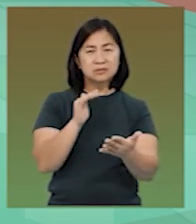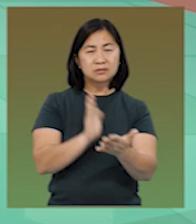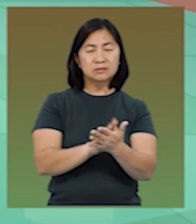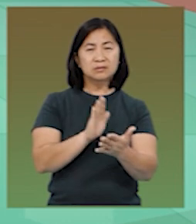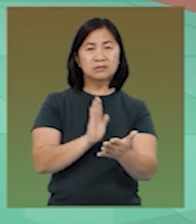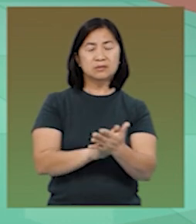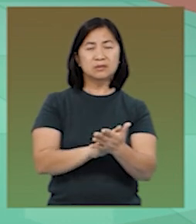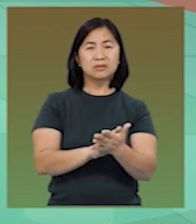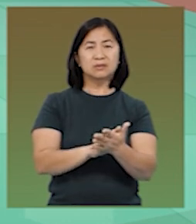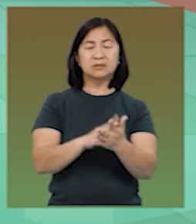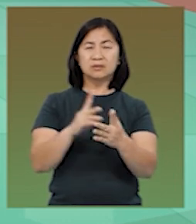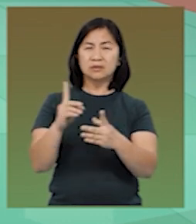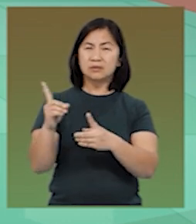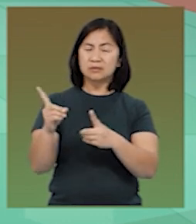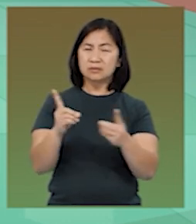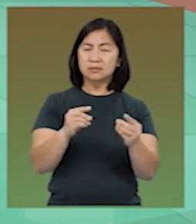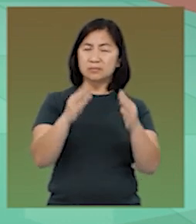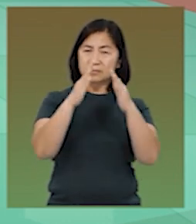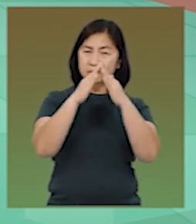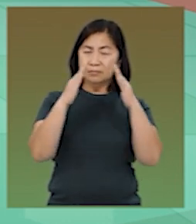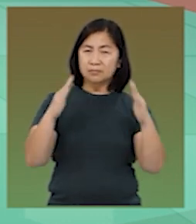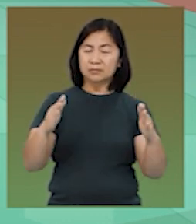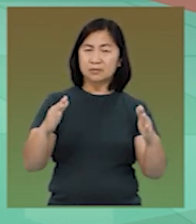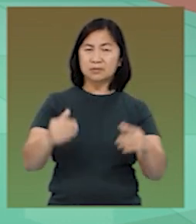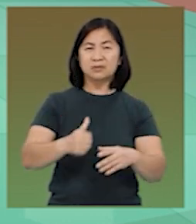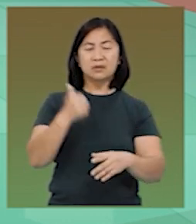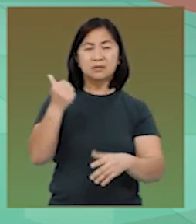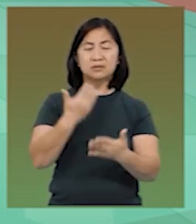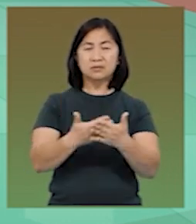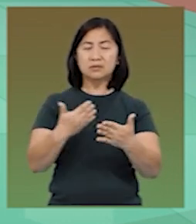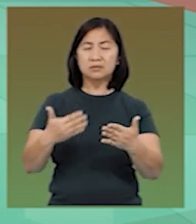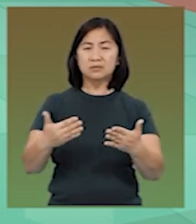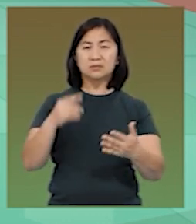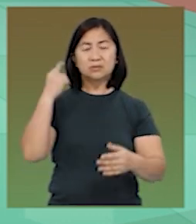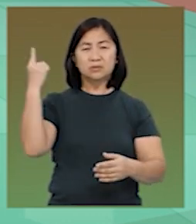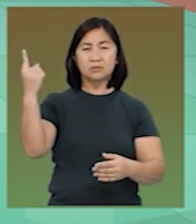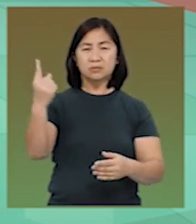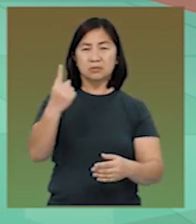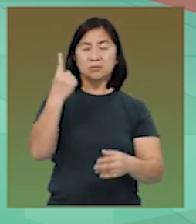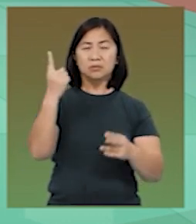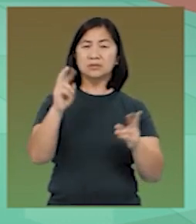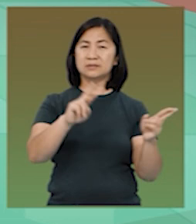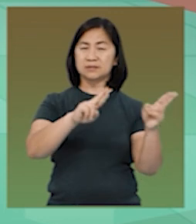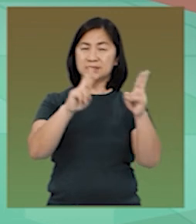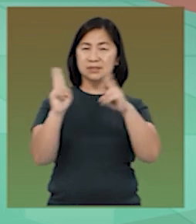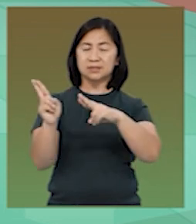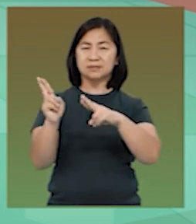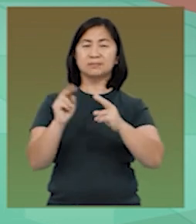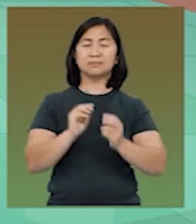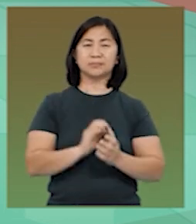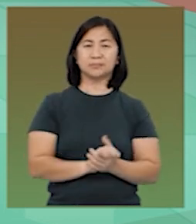sa mga gawaing bahay o sa iba pang mga bagay, dapat laging handa.